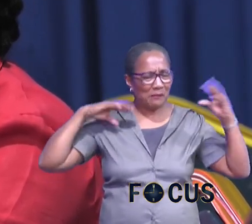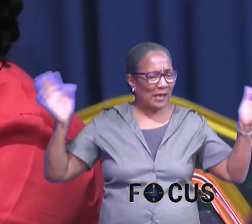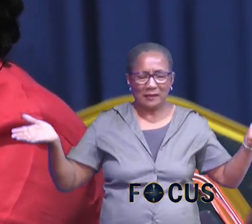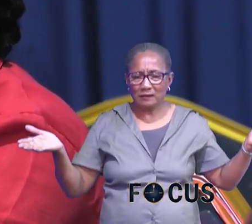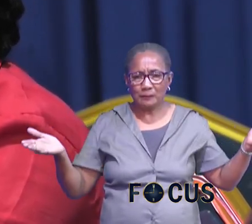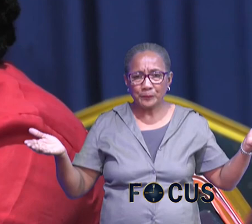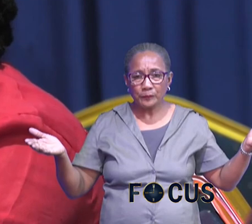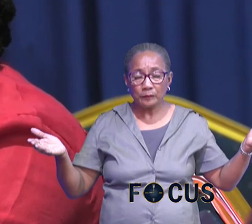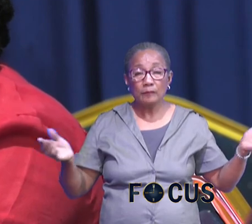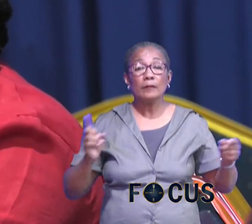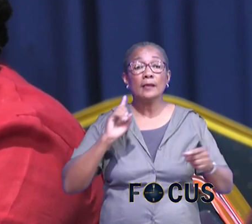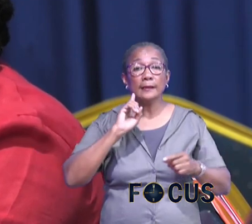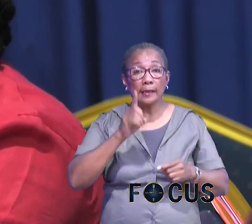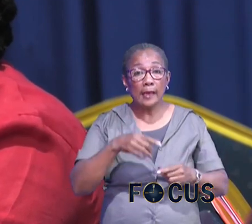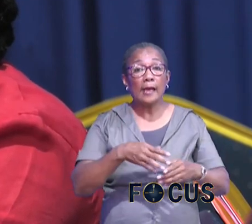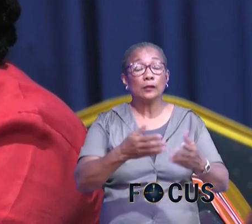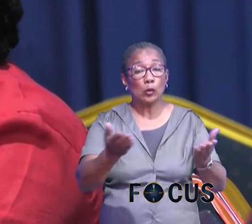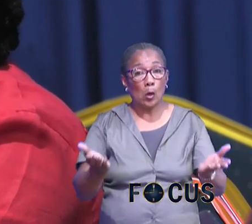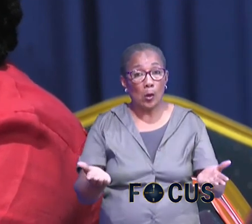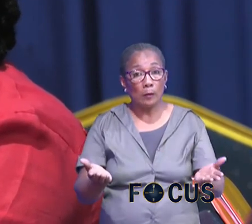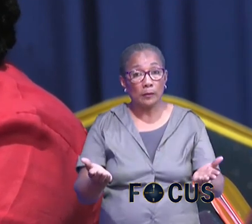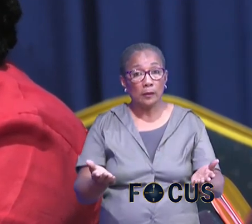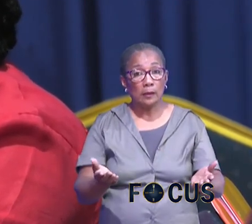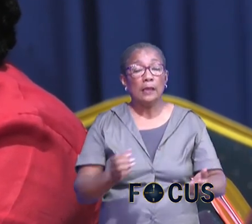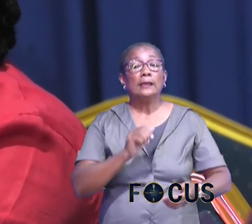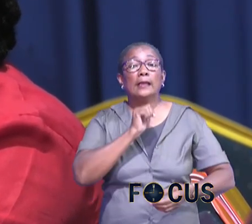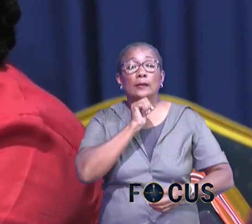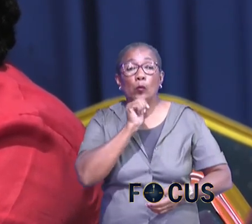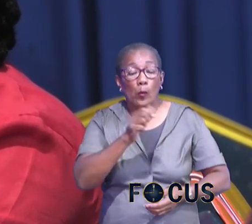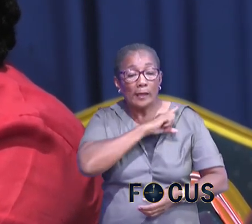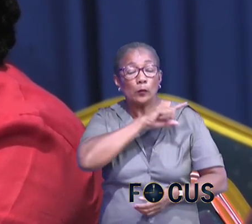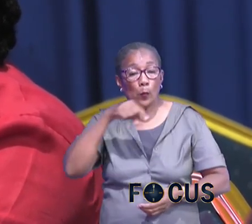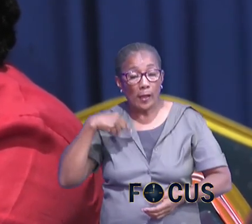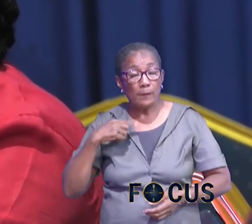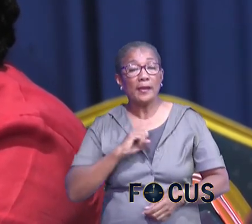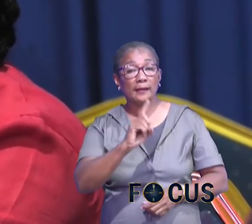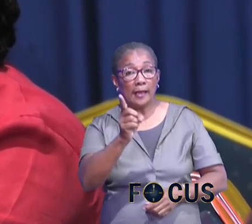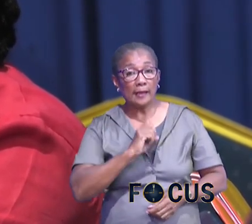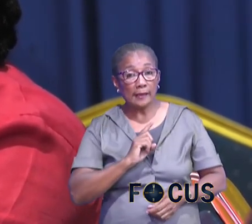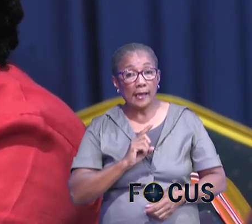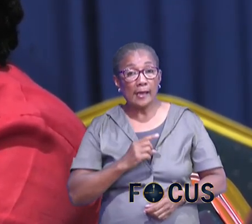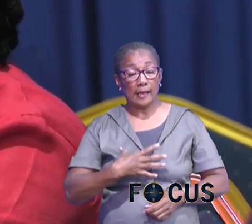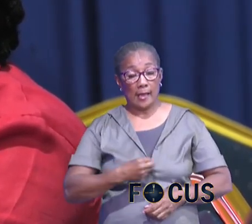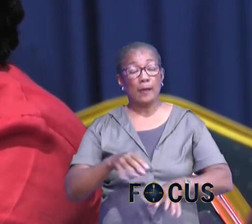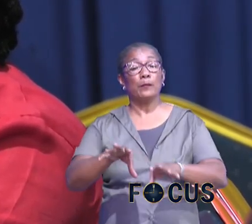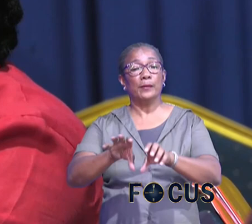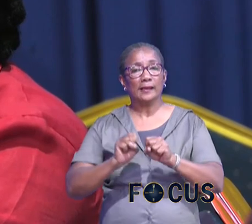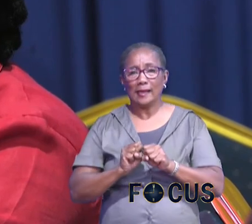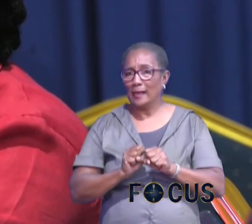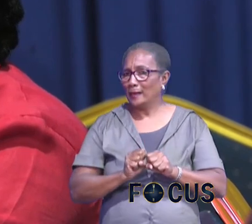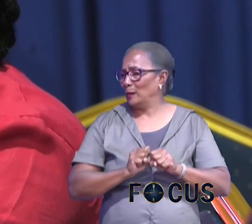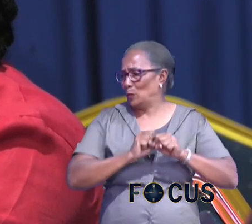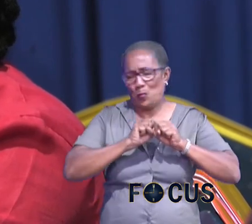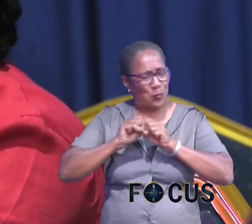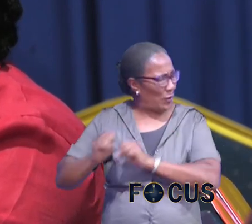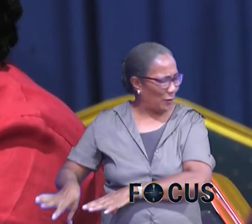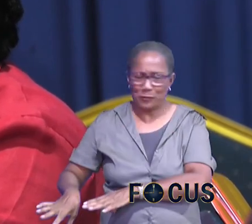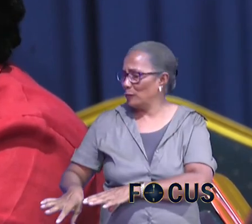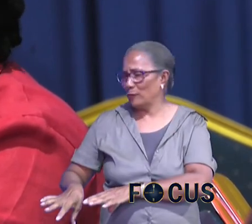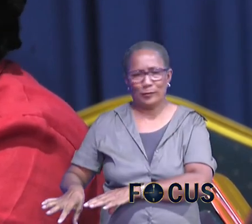we praten maar. Het gaat erom dat wat we met elkaar tot nu toe hebben bereikt, kono troeng